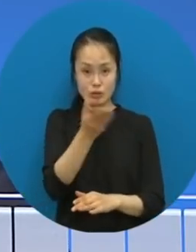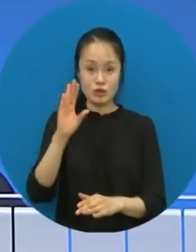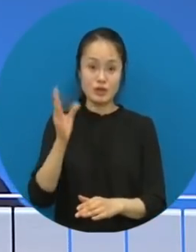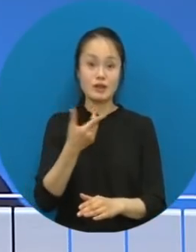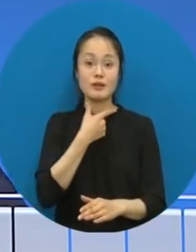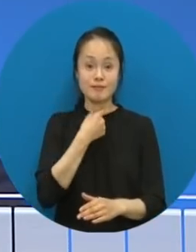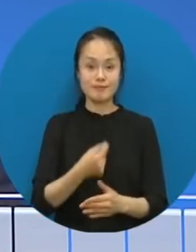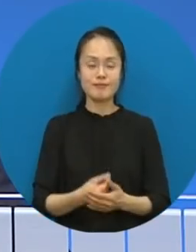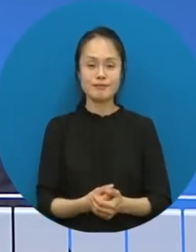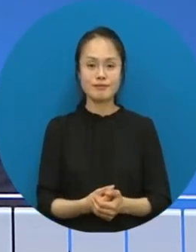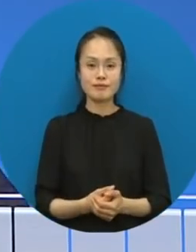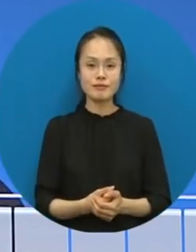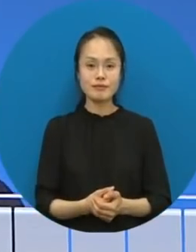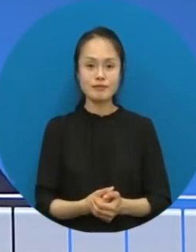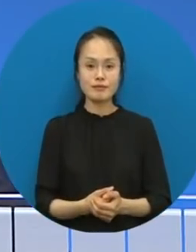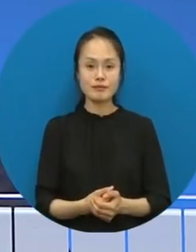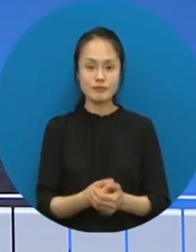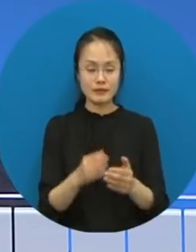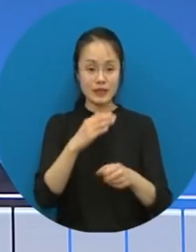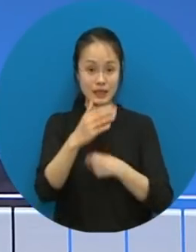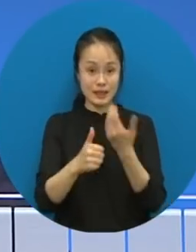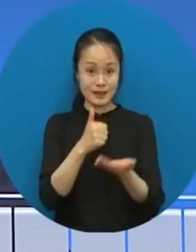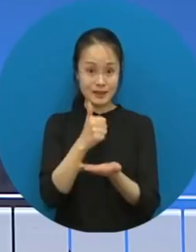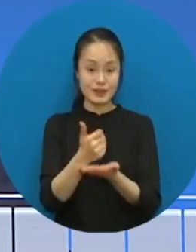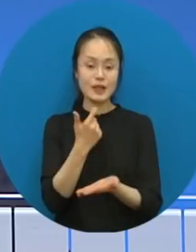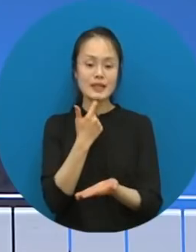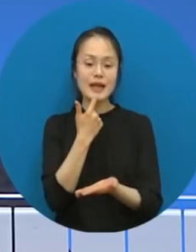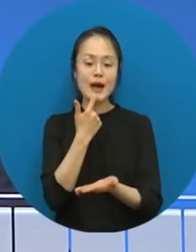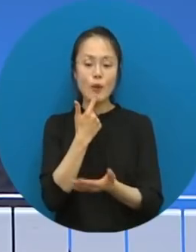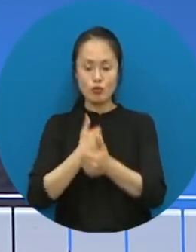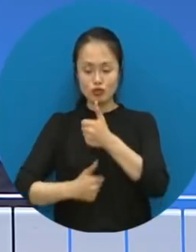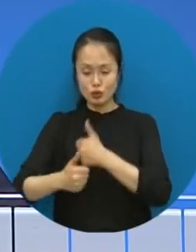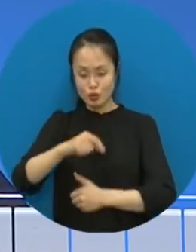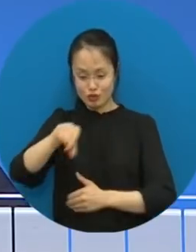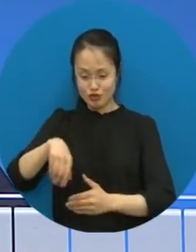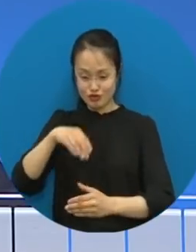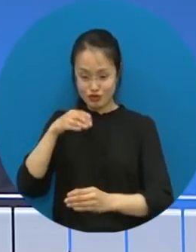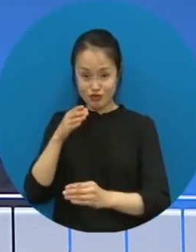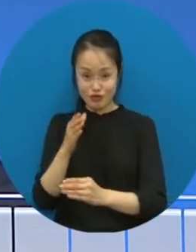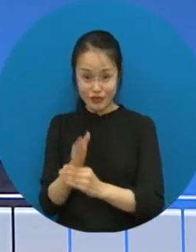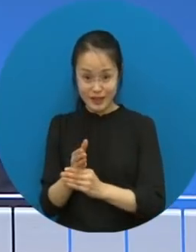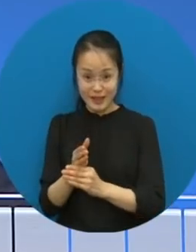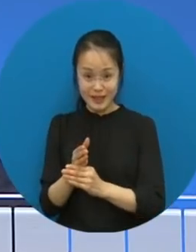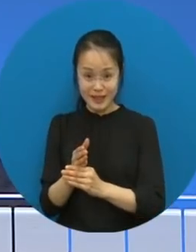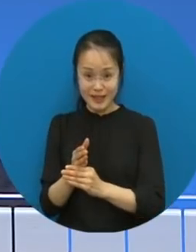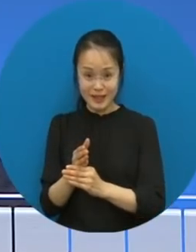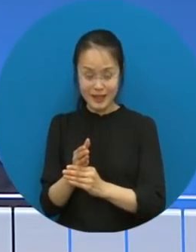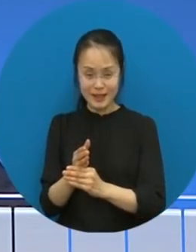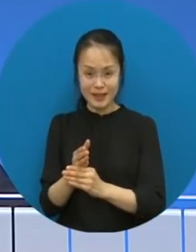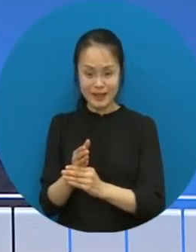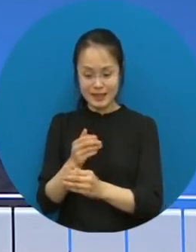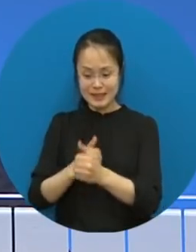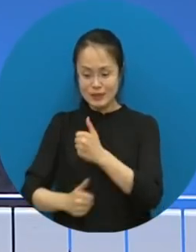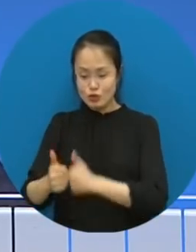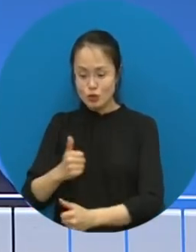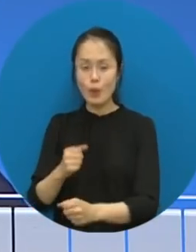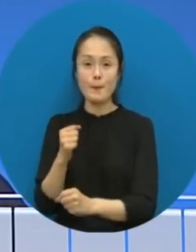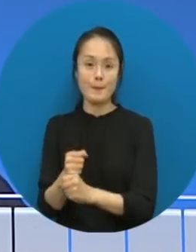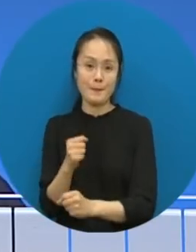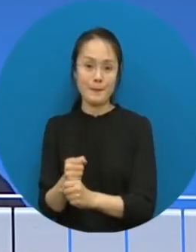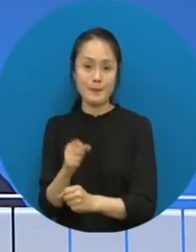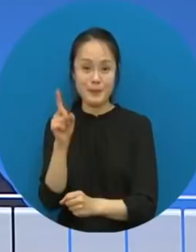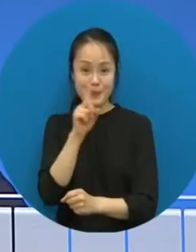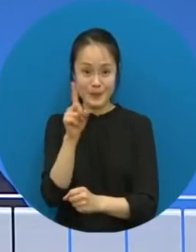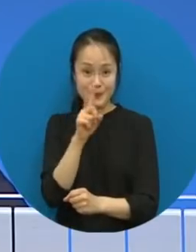하나님께서 야곱 중에서 씨를 낸다 하셨습니다. 그 예수 그리스도의 피즙이 있는 자 가운데 씨가 나는